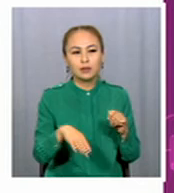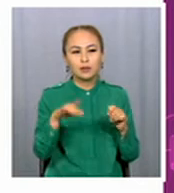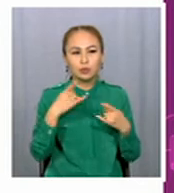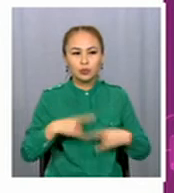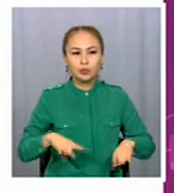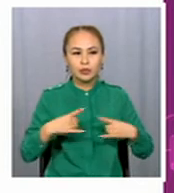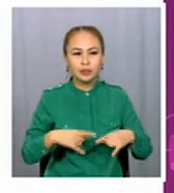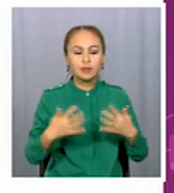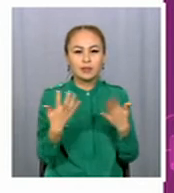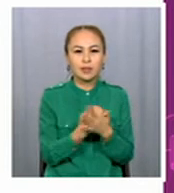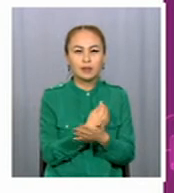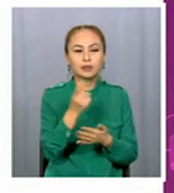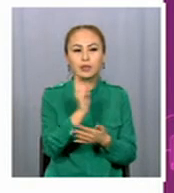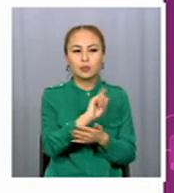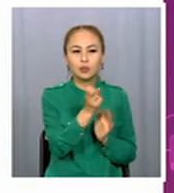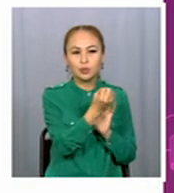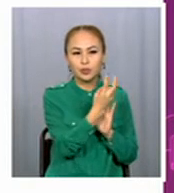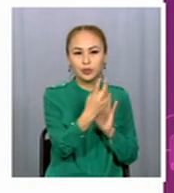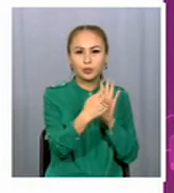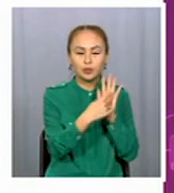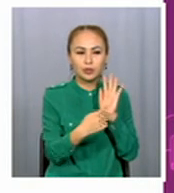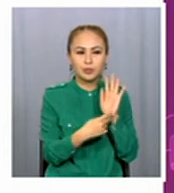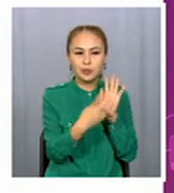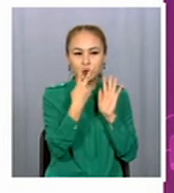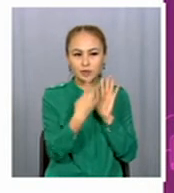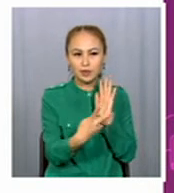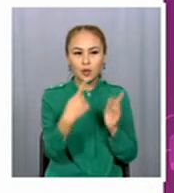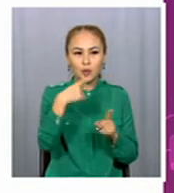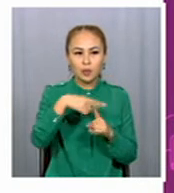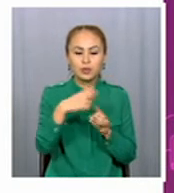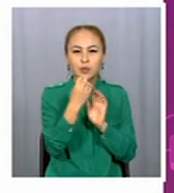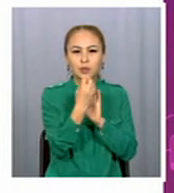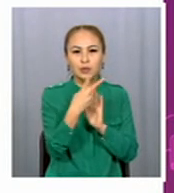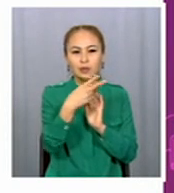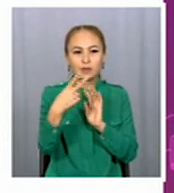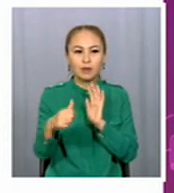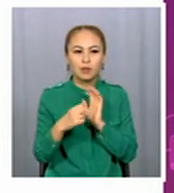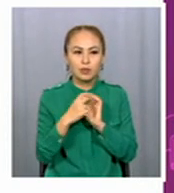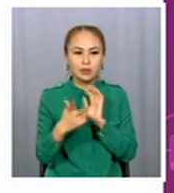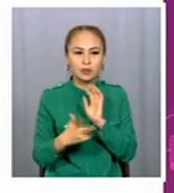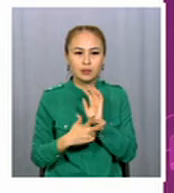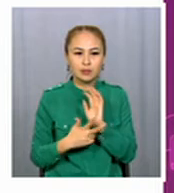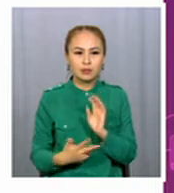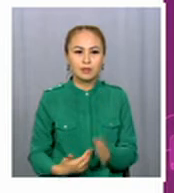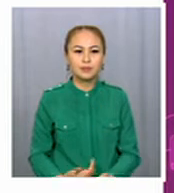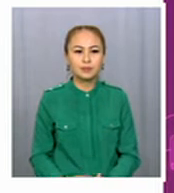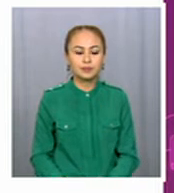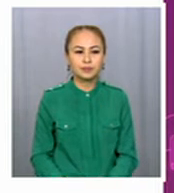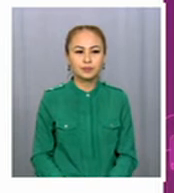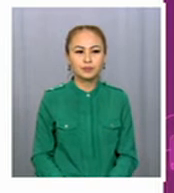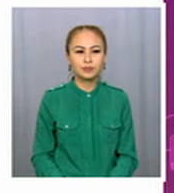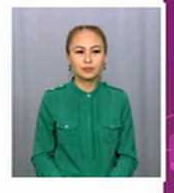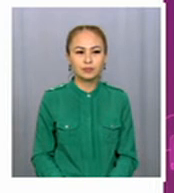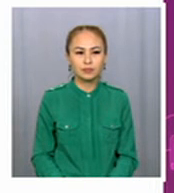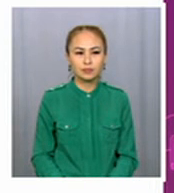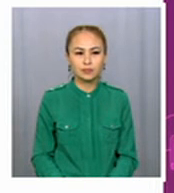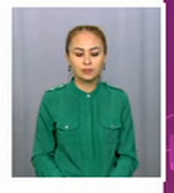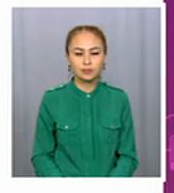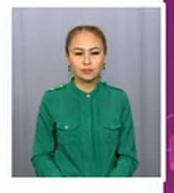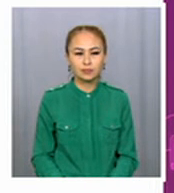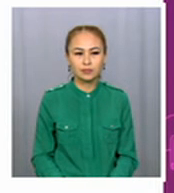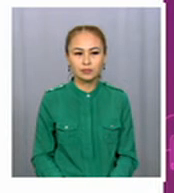табу үшін 12-ні 2-ге бөлеміз. Мәні 6-ға тең. Ал барлығын табу үшін 6-ны 12-ге